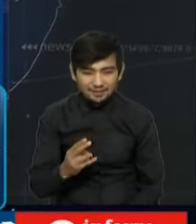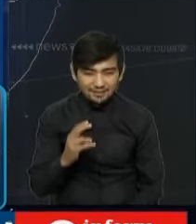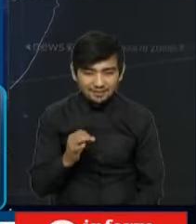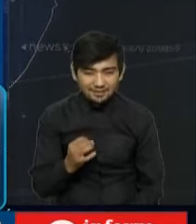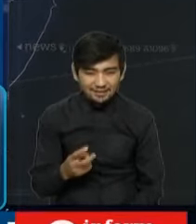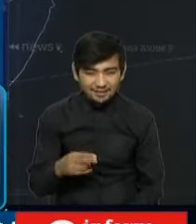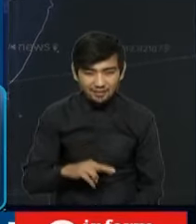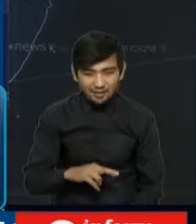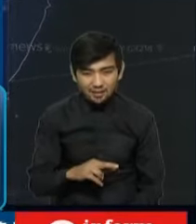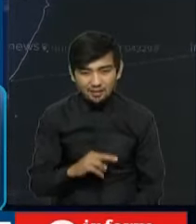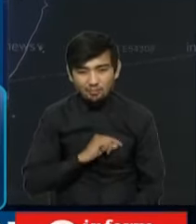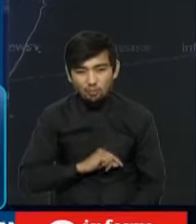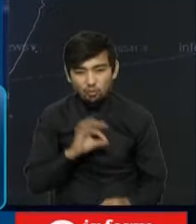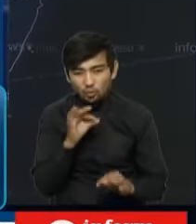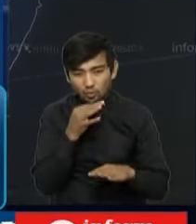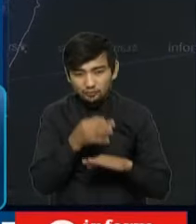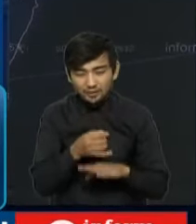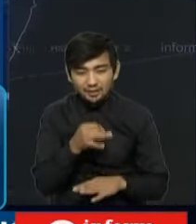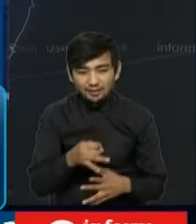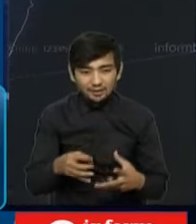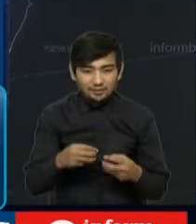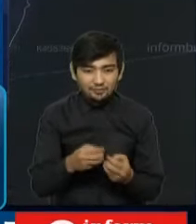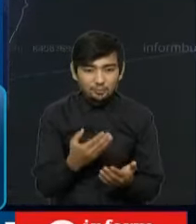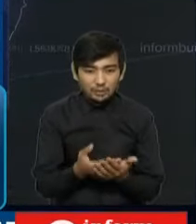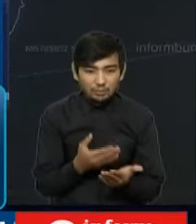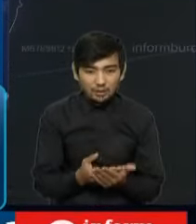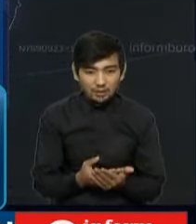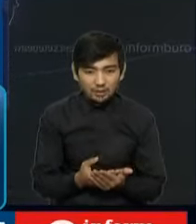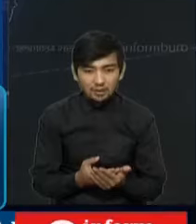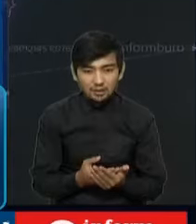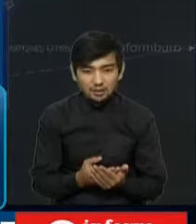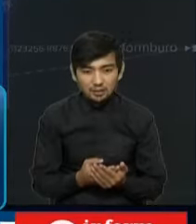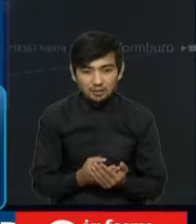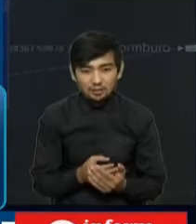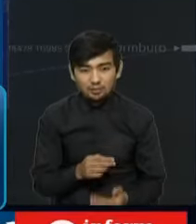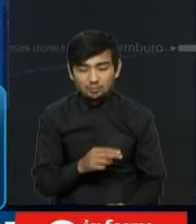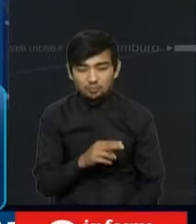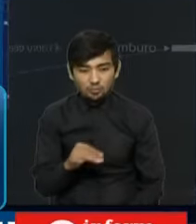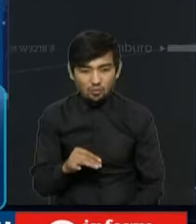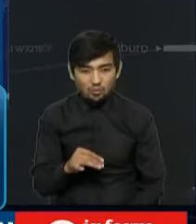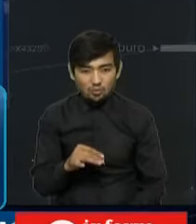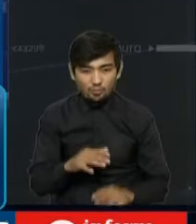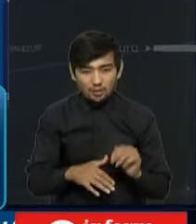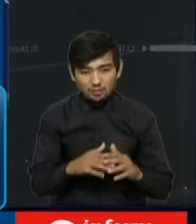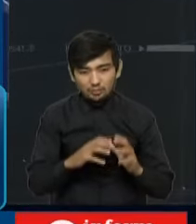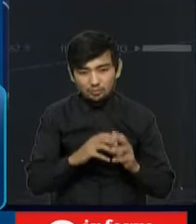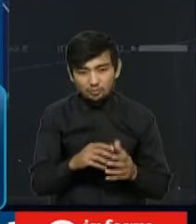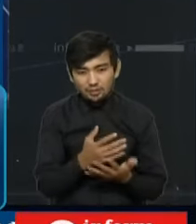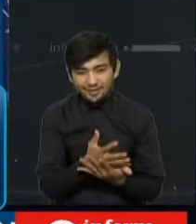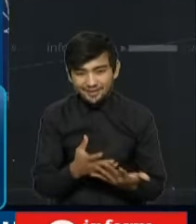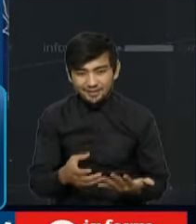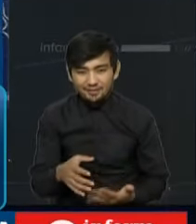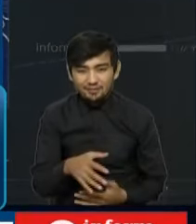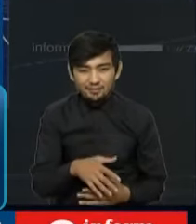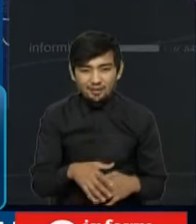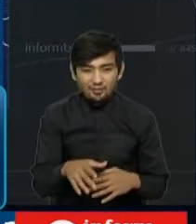нас. Если у нас, например, скажем, по международной практике